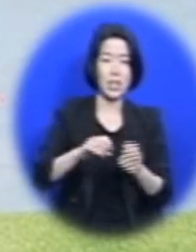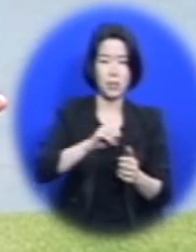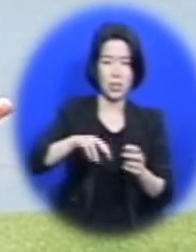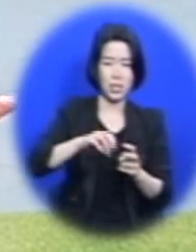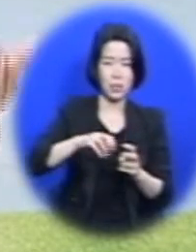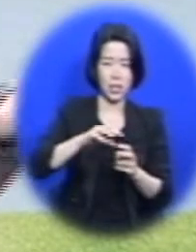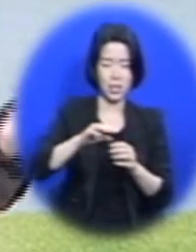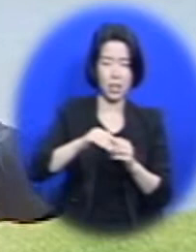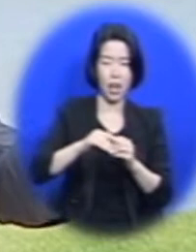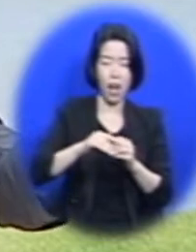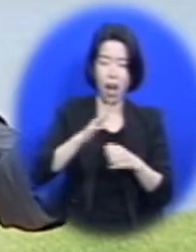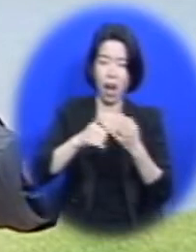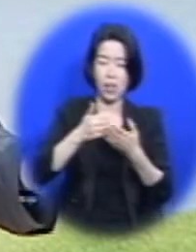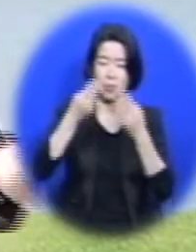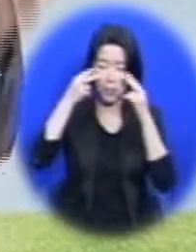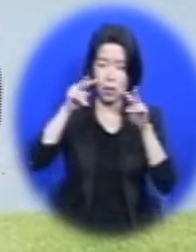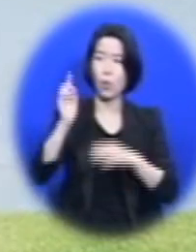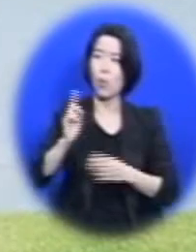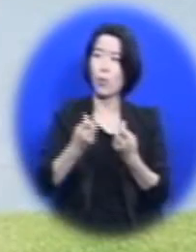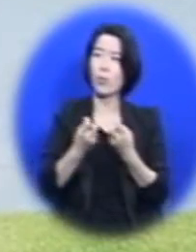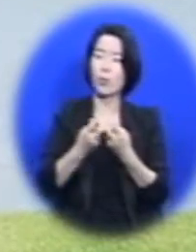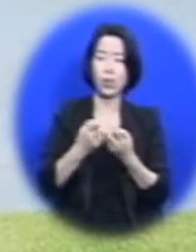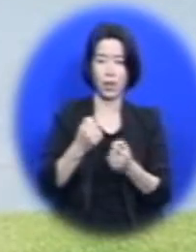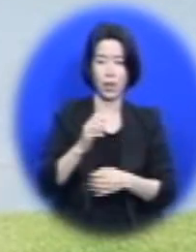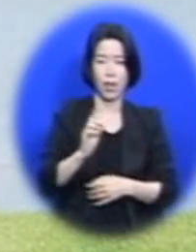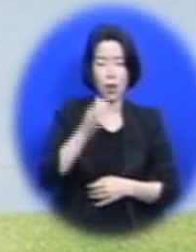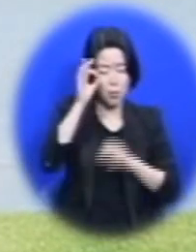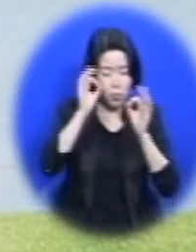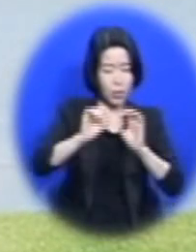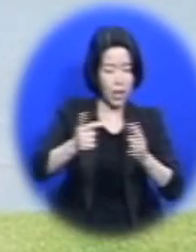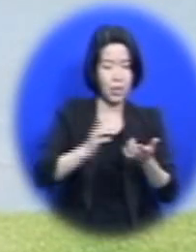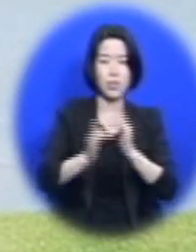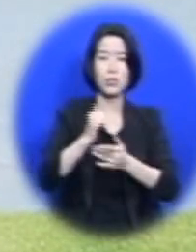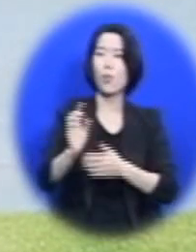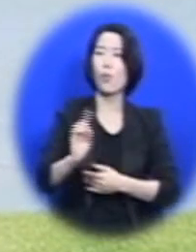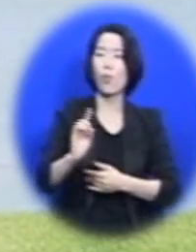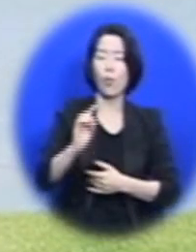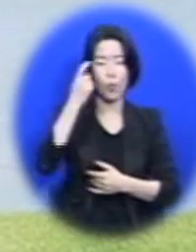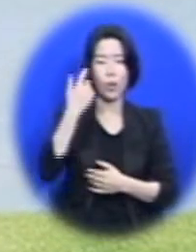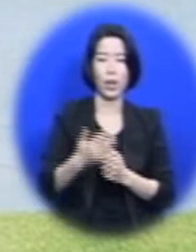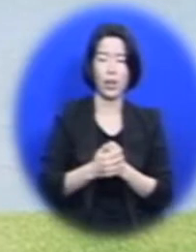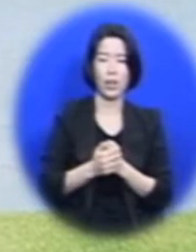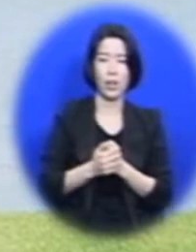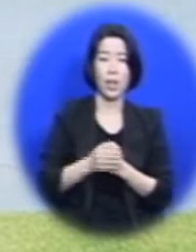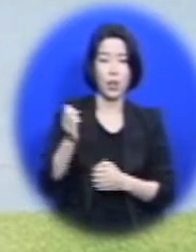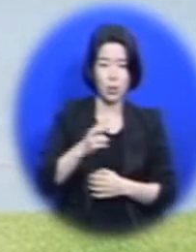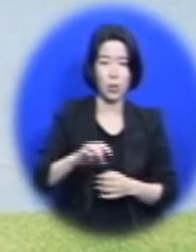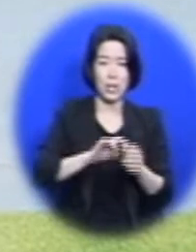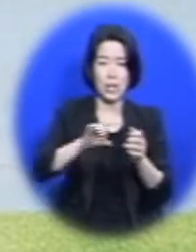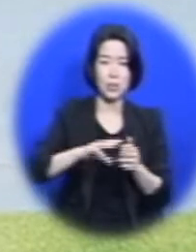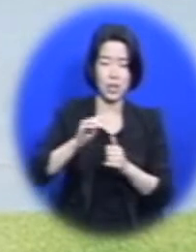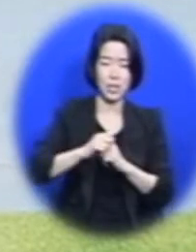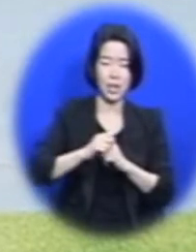예수님을 바라보는 것은 어떻게 하는 거예요? 보이지 않으시는 예수님을 어떻게 바라보라는 거예요? 또 24시간 예수님을